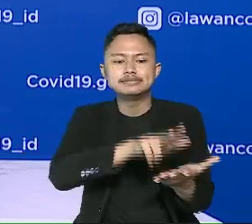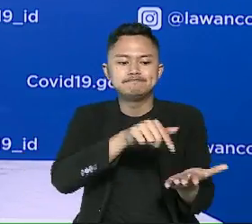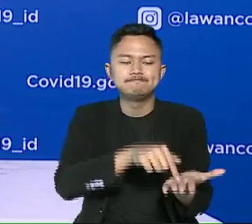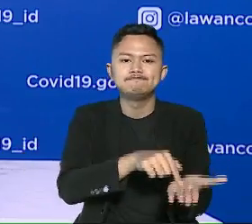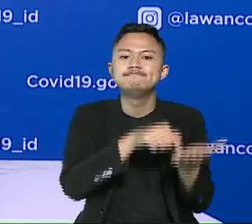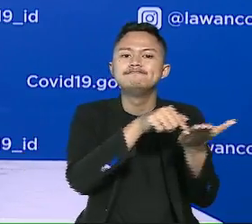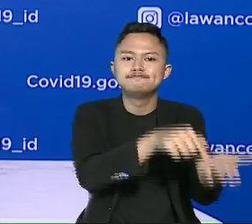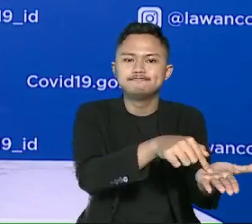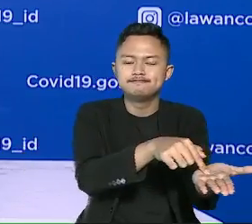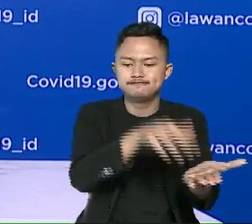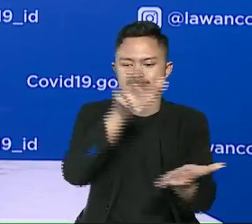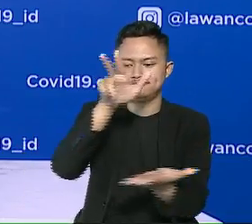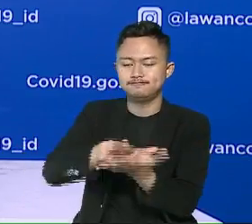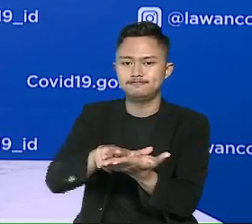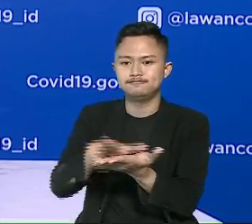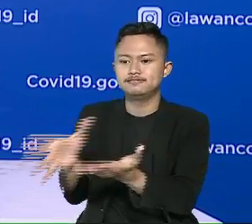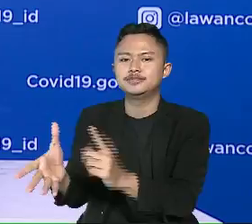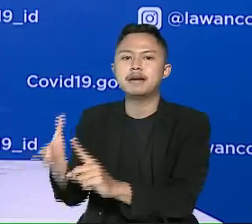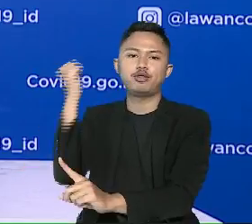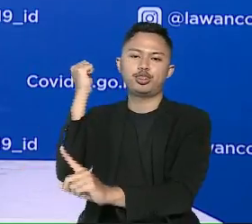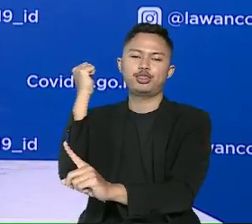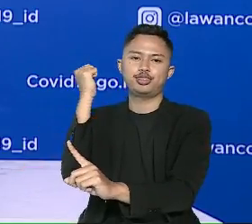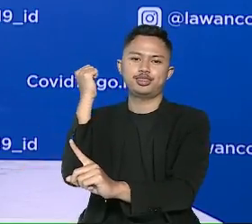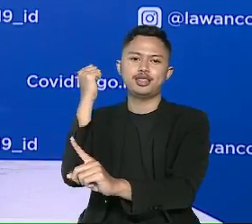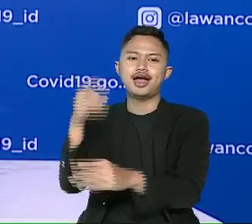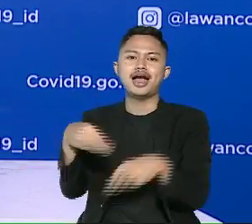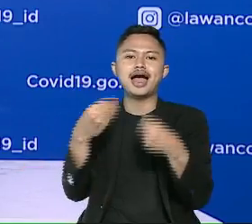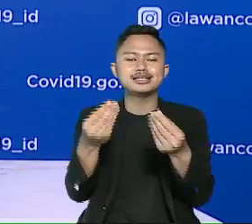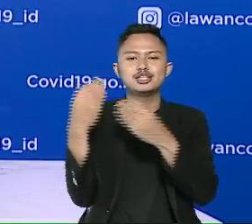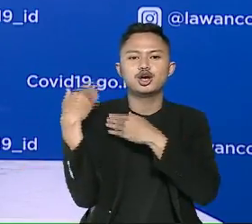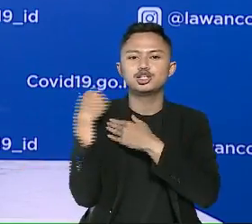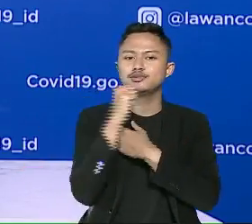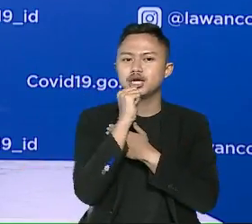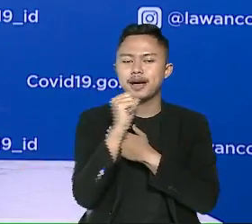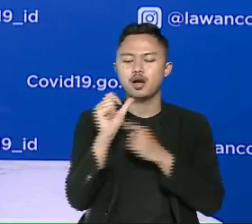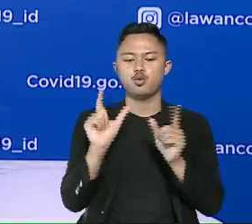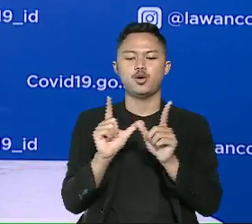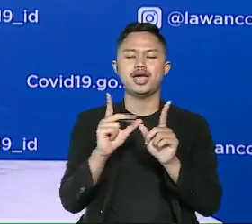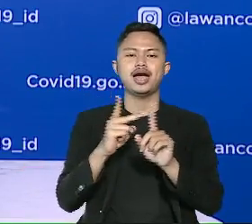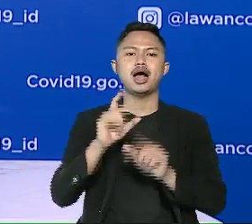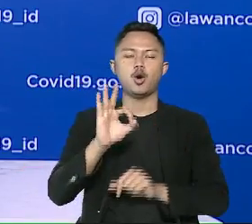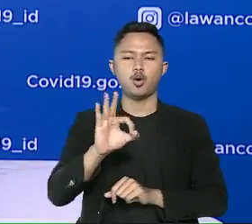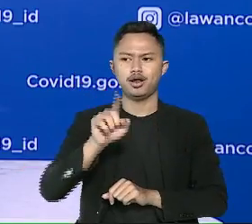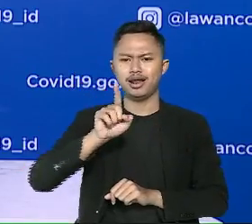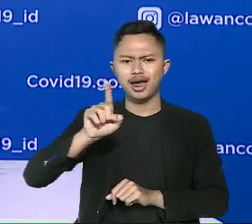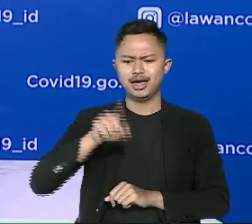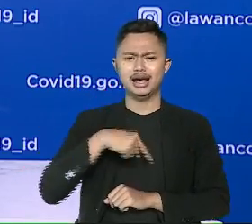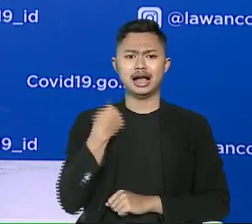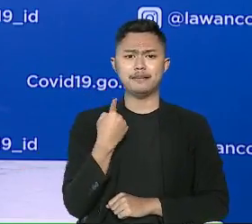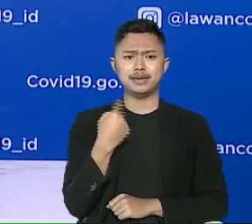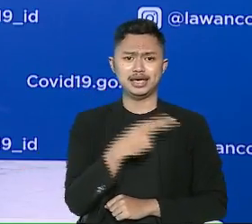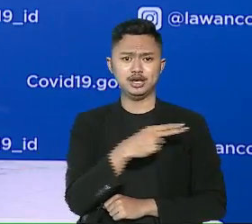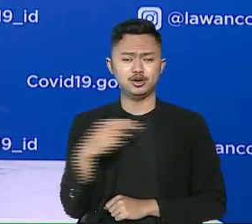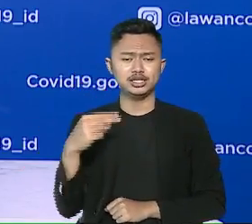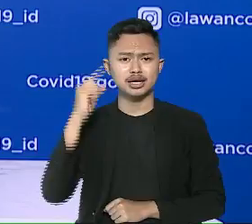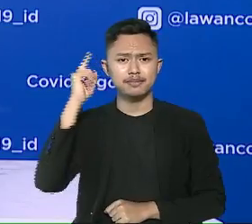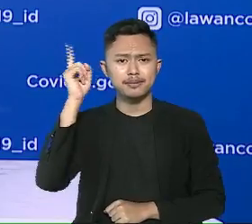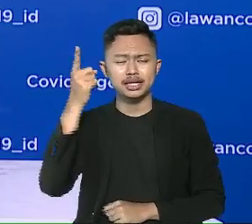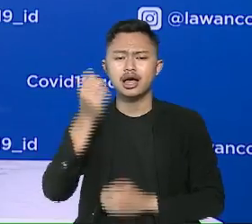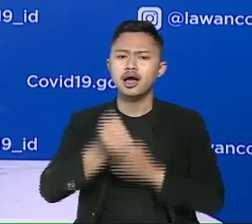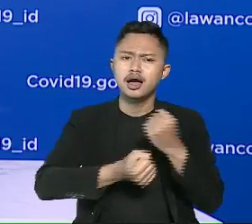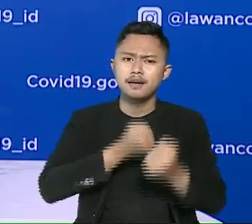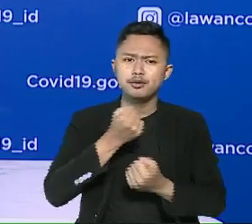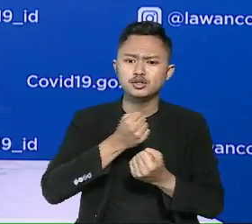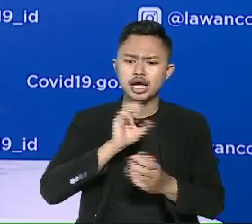penyakit. Sebagai negara besar, Indonesia memiliki peran yang signifikan dalam berkontribusi pada berakhirnya